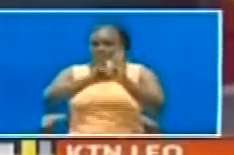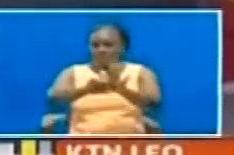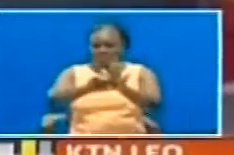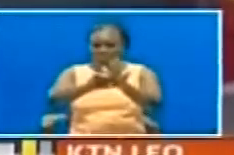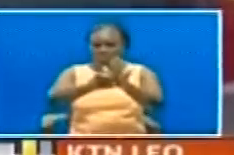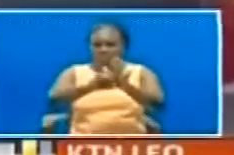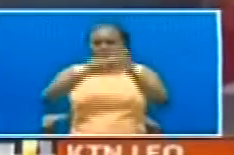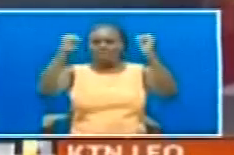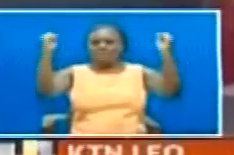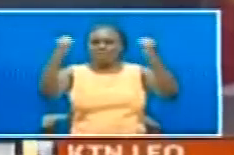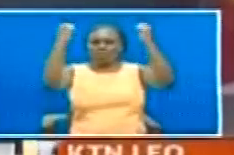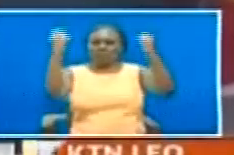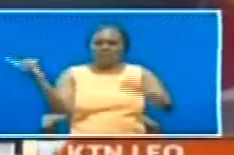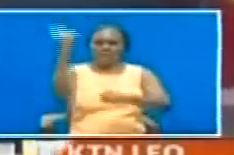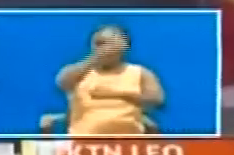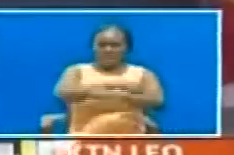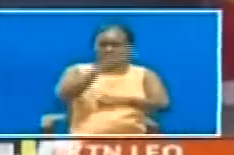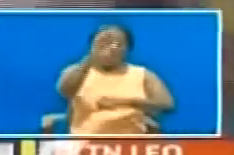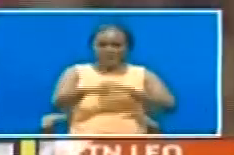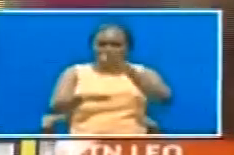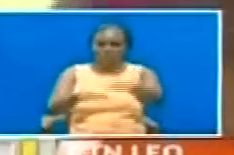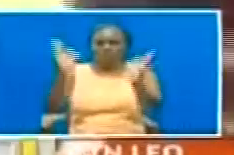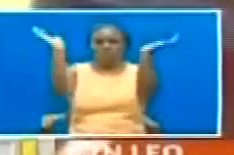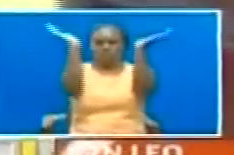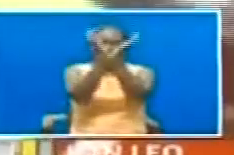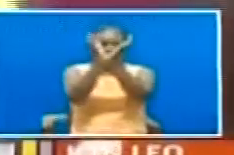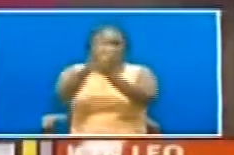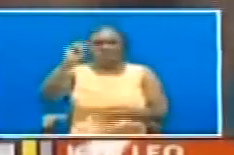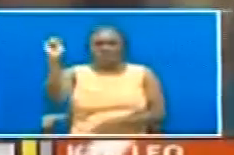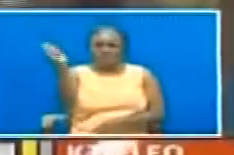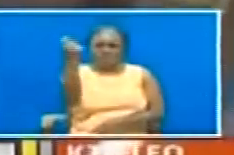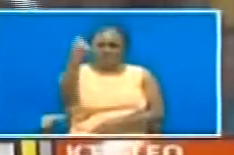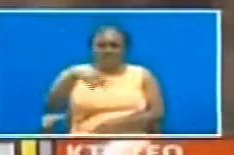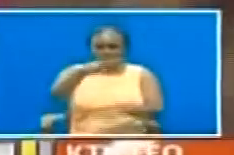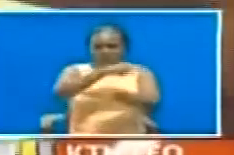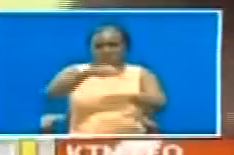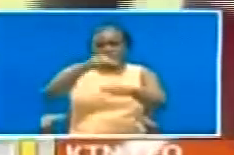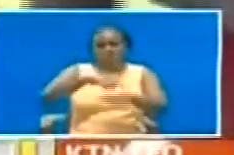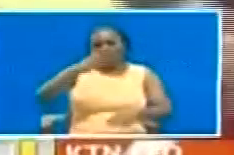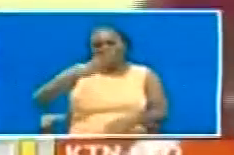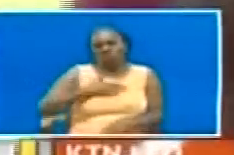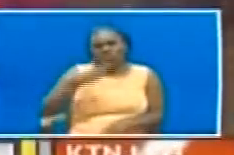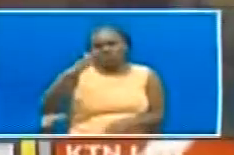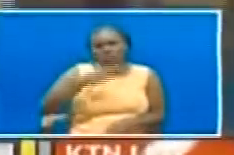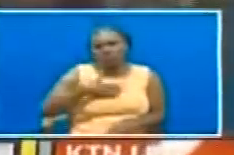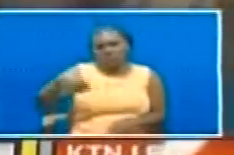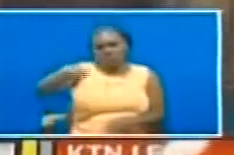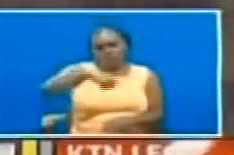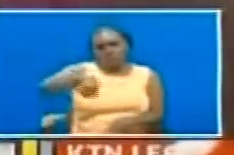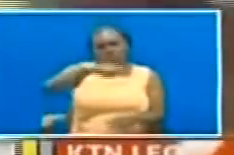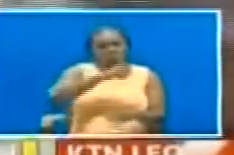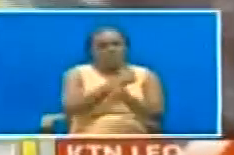kama hii ya mashujaa katika uwanja wa Nyayo jijini Nairobi. Kenya ni nchi yetu,